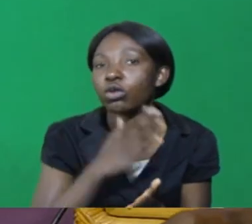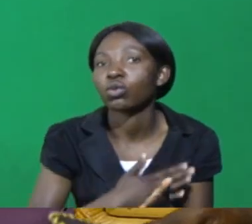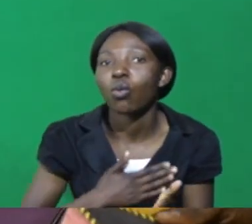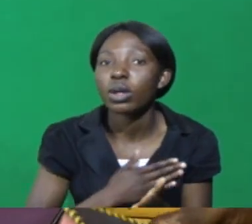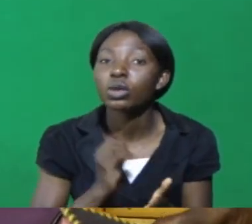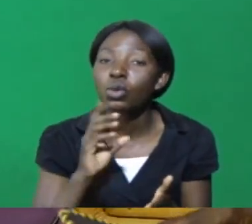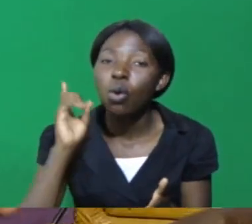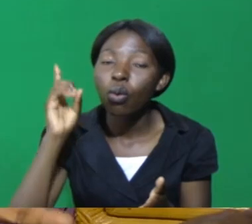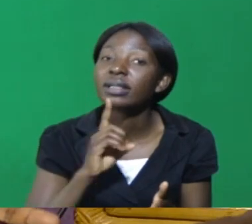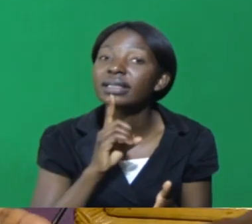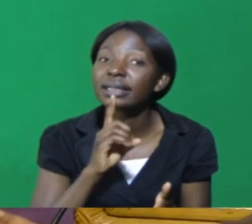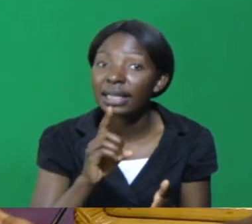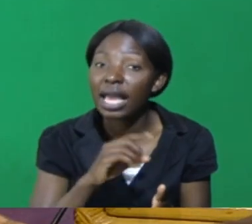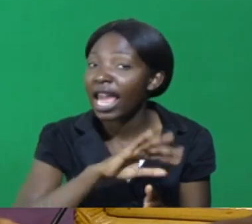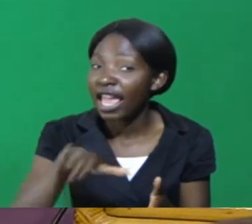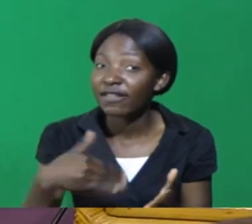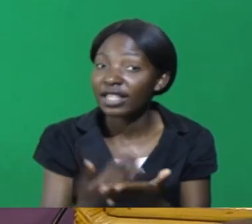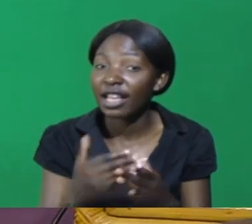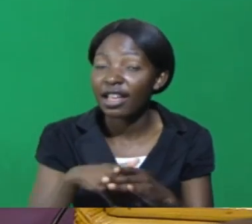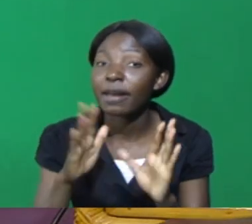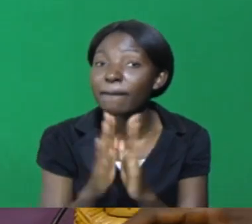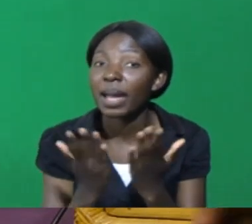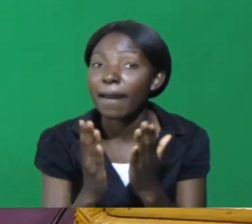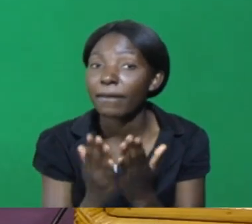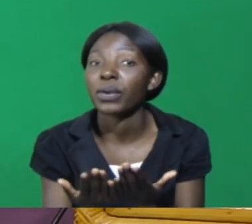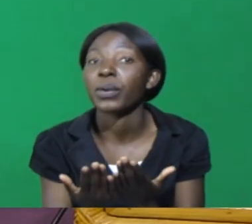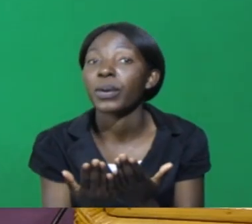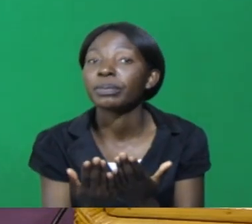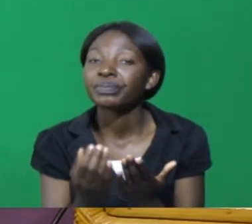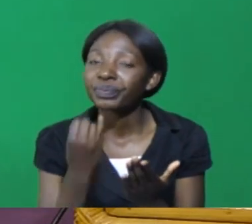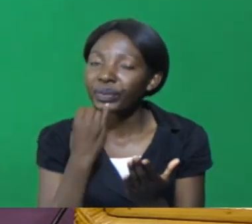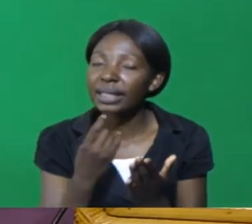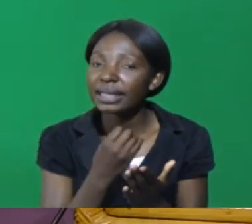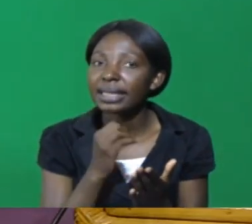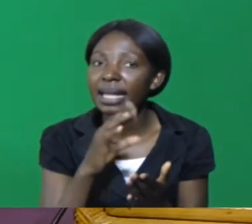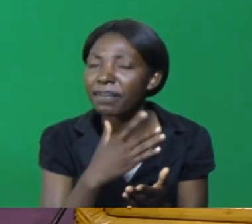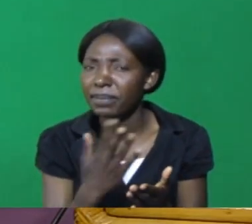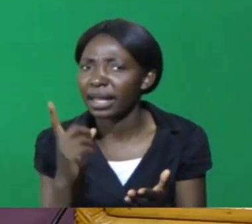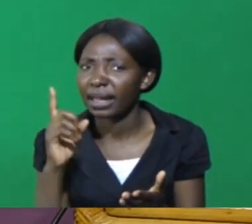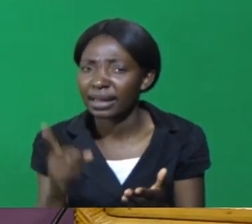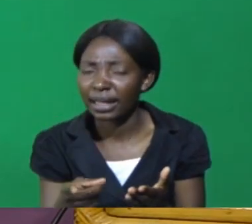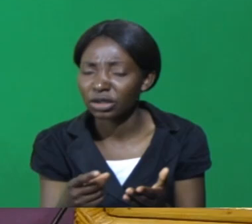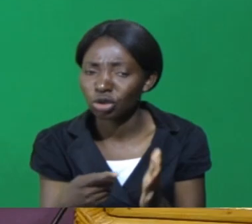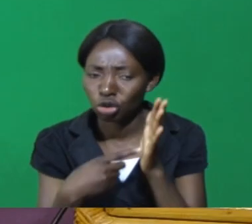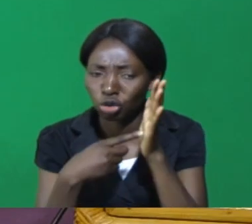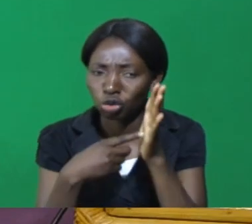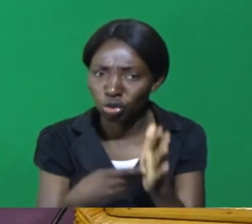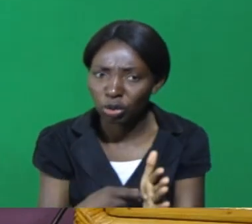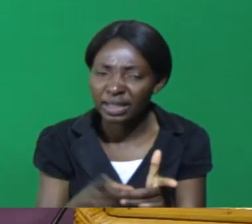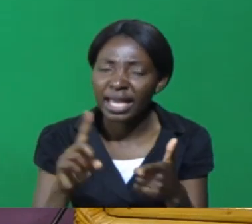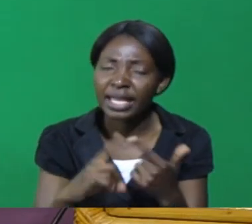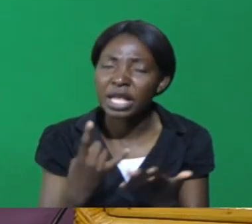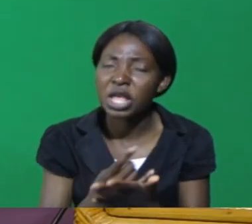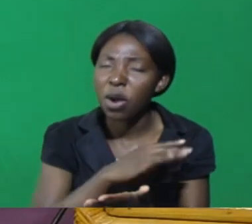kuti profesi yemuBhaibheri ndo chimwe chezvinhu chinonyatsodhinda kuti tigutsikane